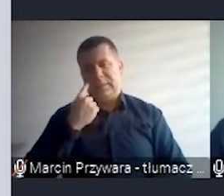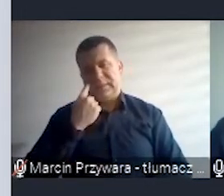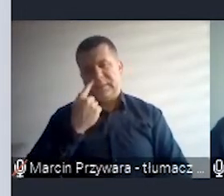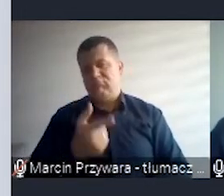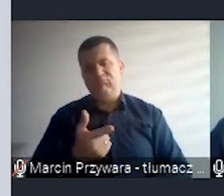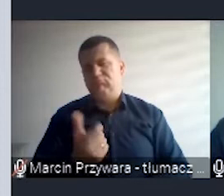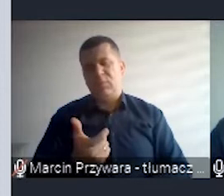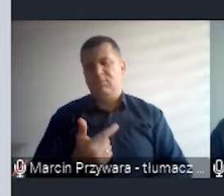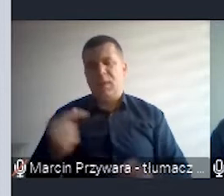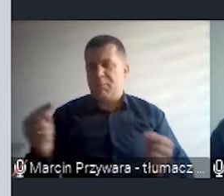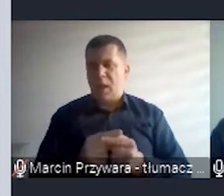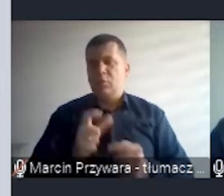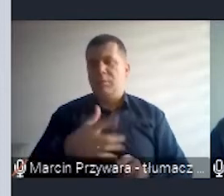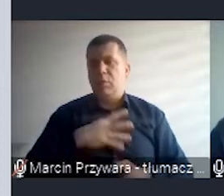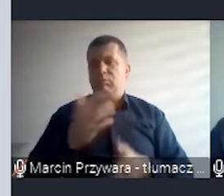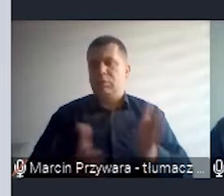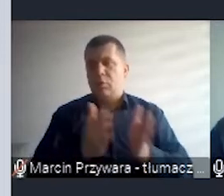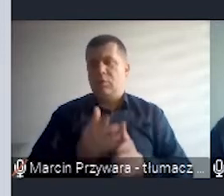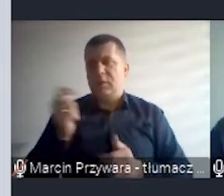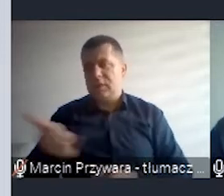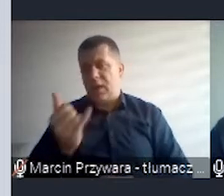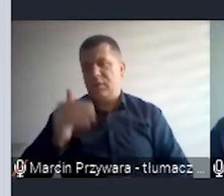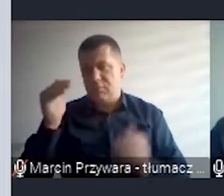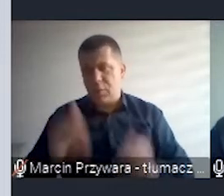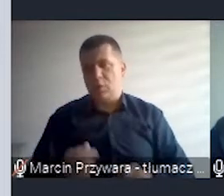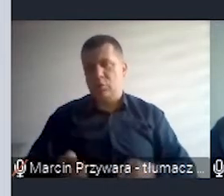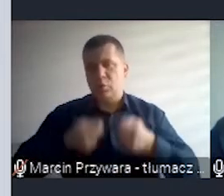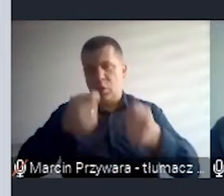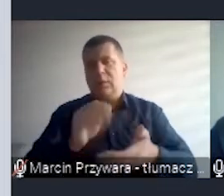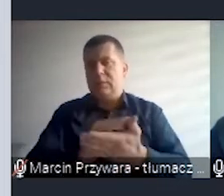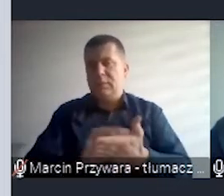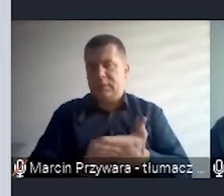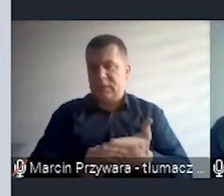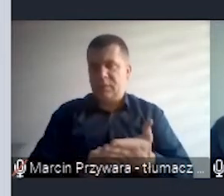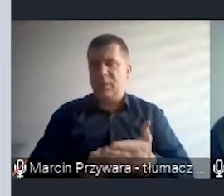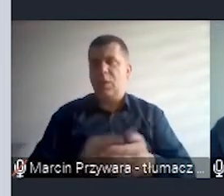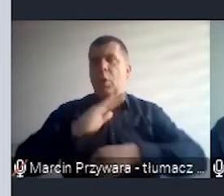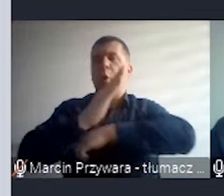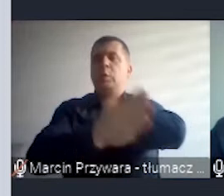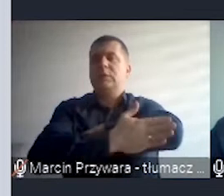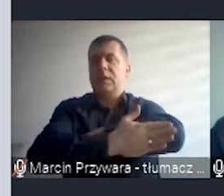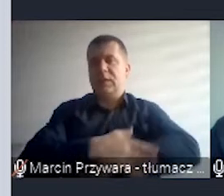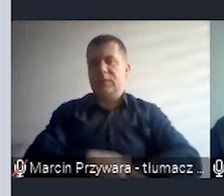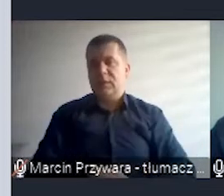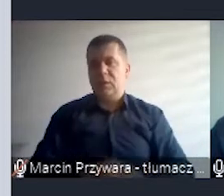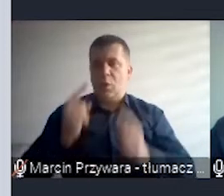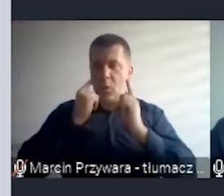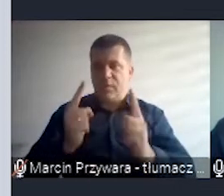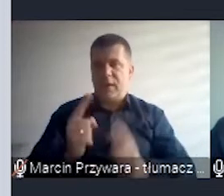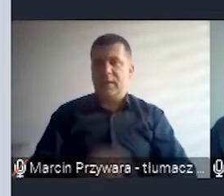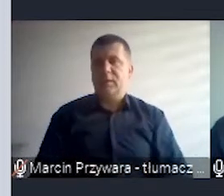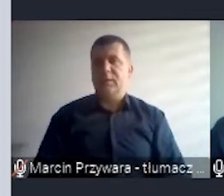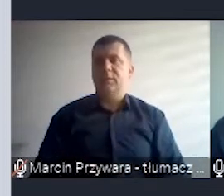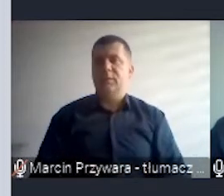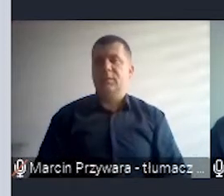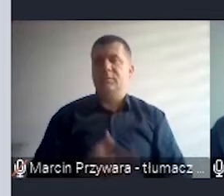tego, co zostało przygotowane, zawsze może złożyć pisemnie uzasadnione uwagi.